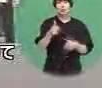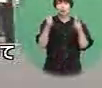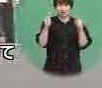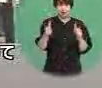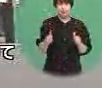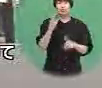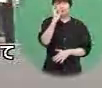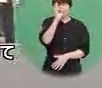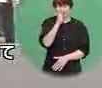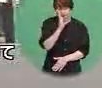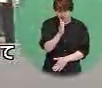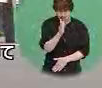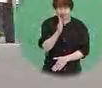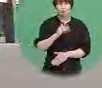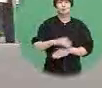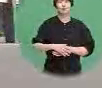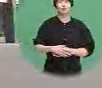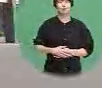ご覧ください